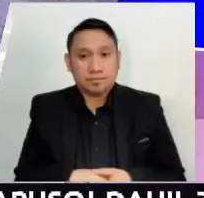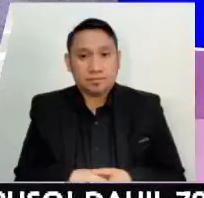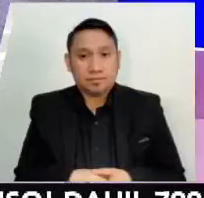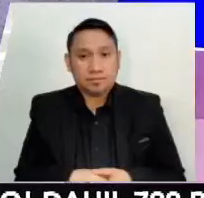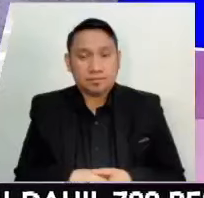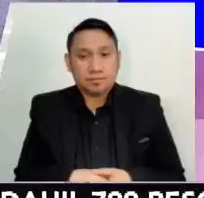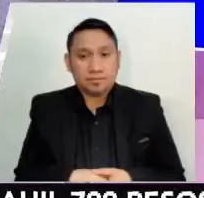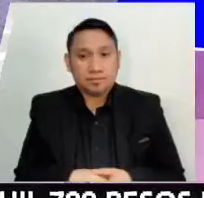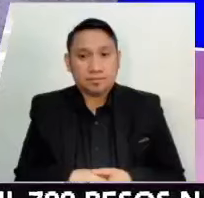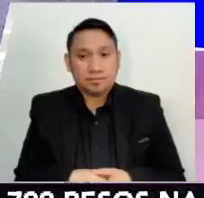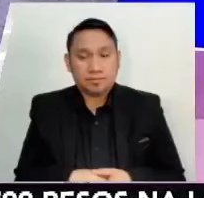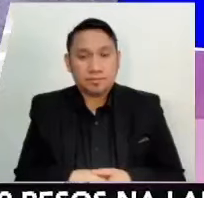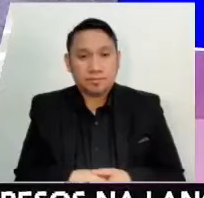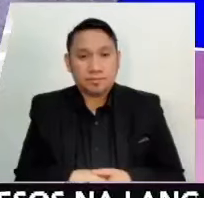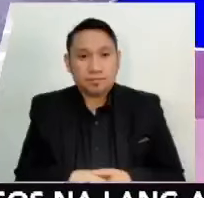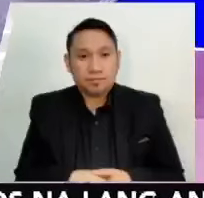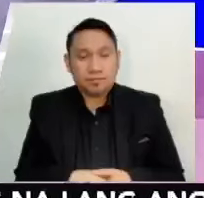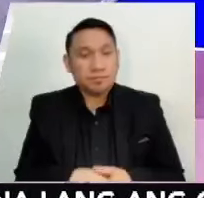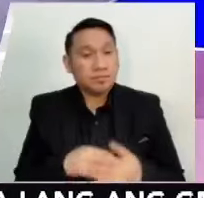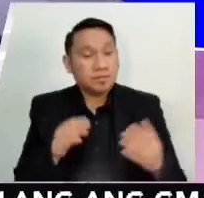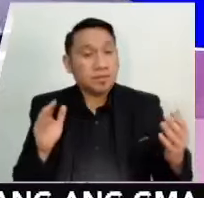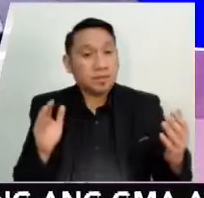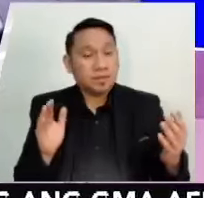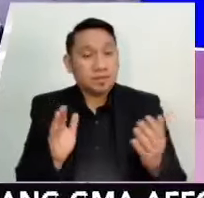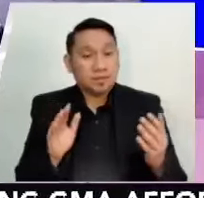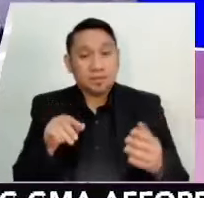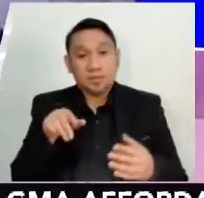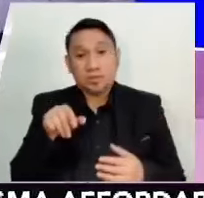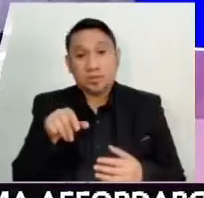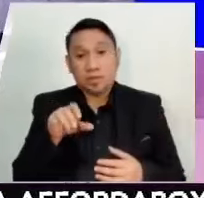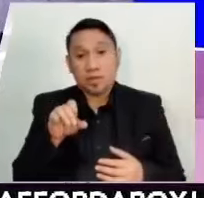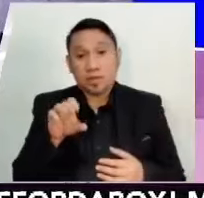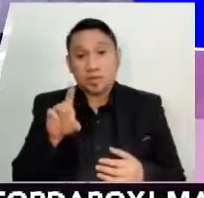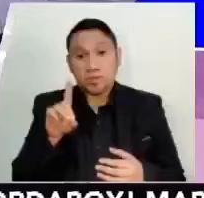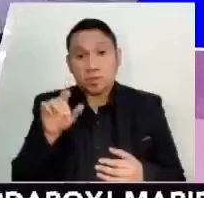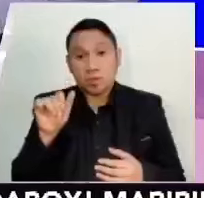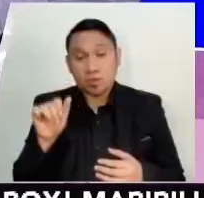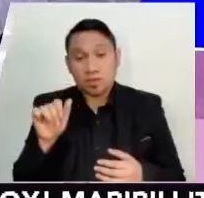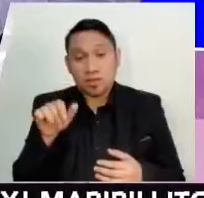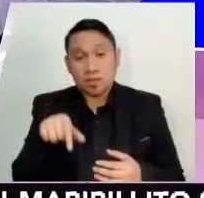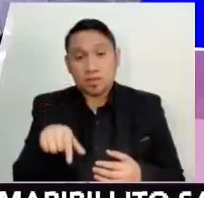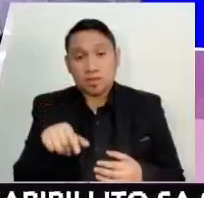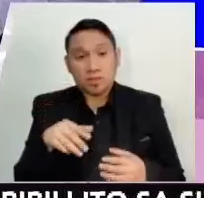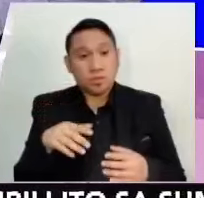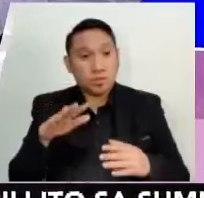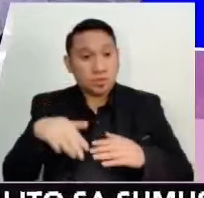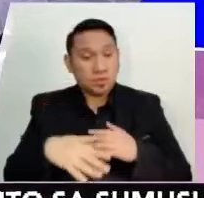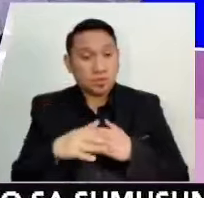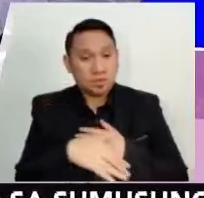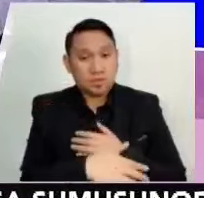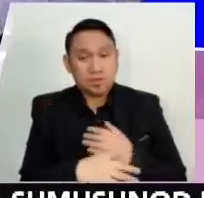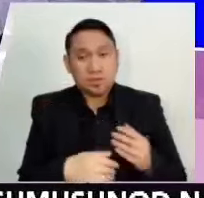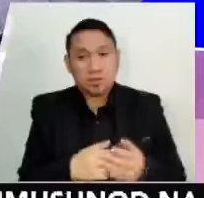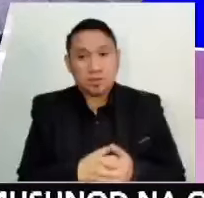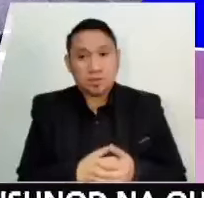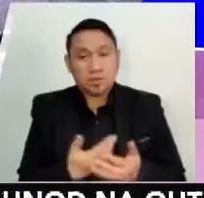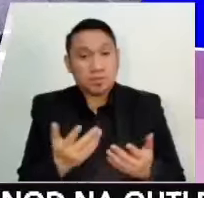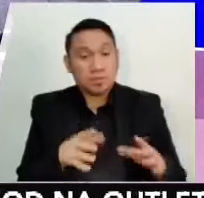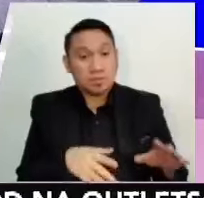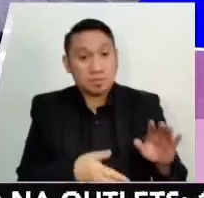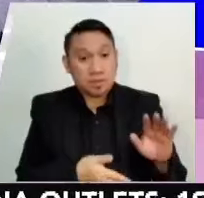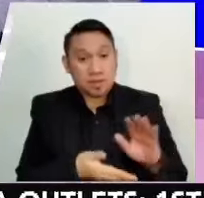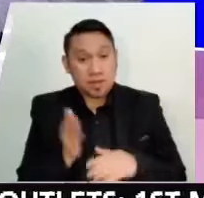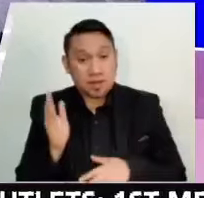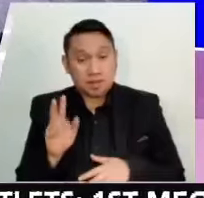Mararating ang presensya ng Pilipinas sa Escoda Shoal. Yan ang ginit ng National Maritime Council sa kabila ng pag-alis doon ng BRP Teresa